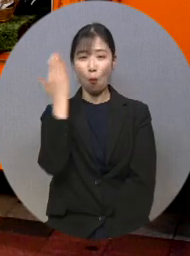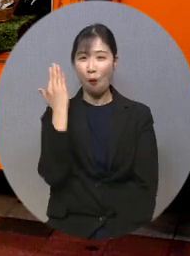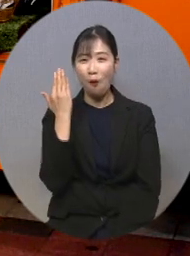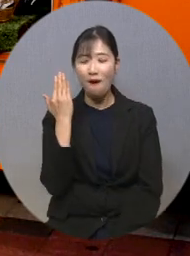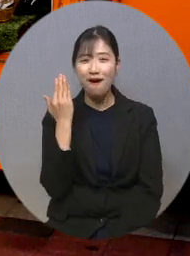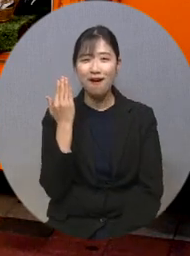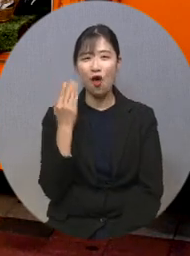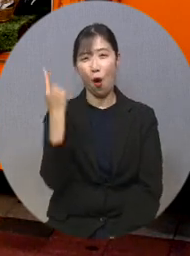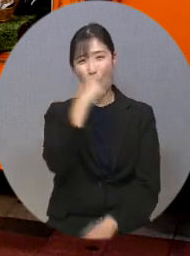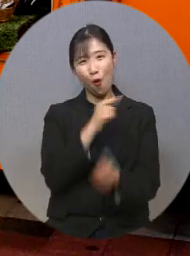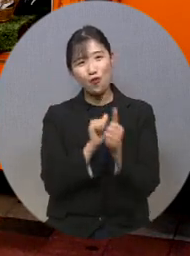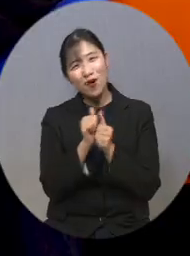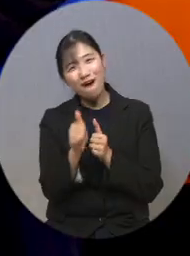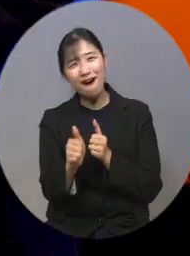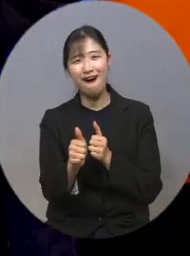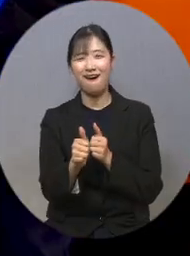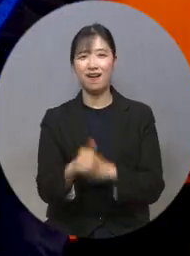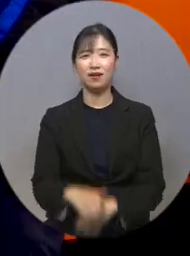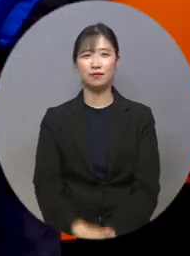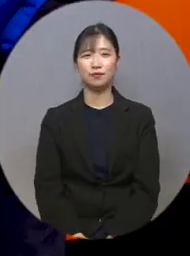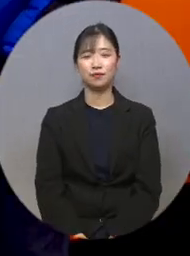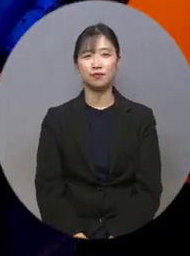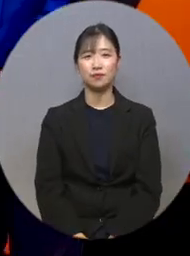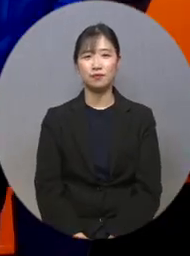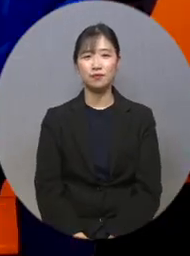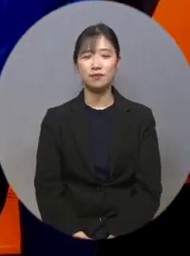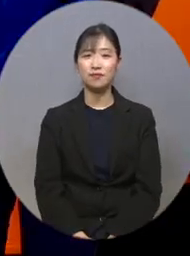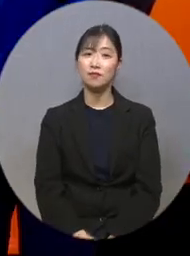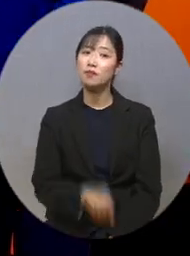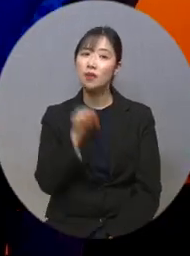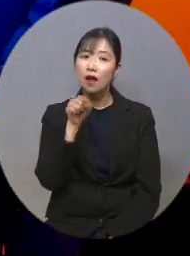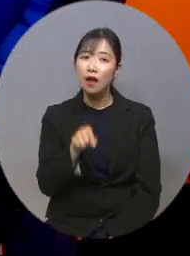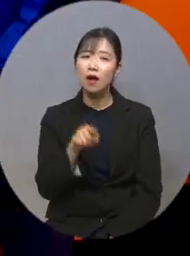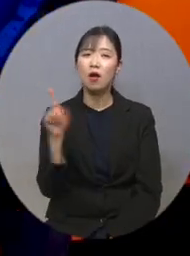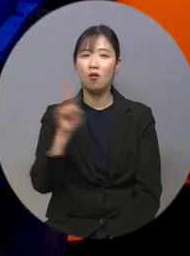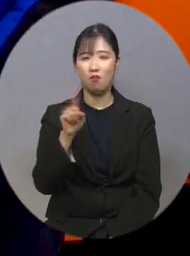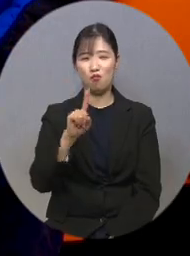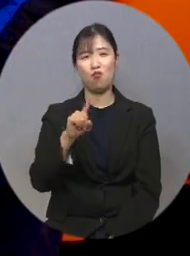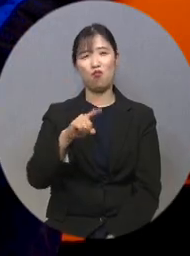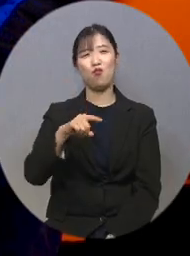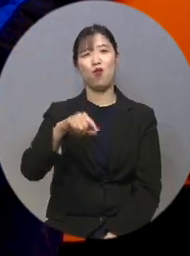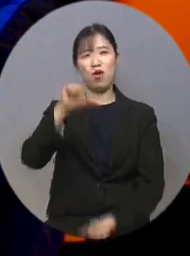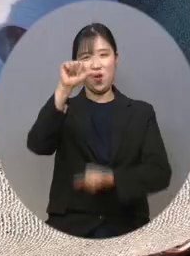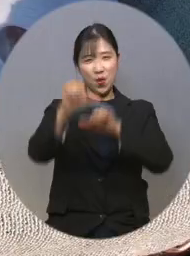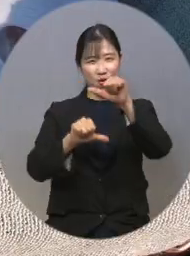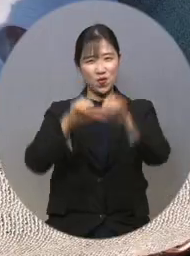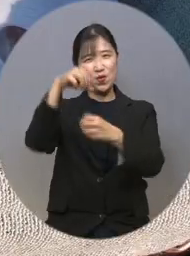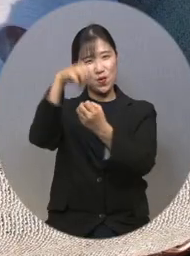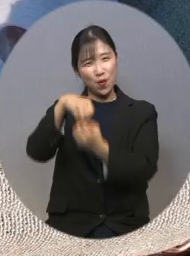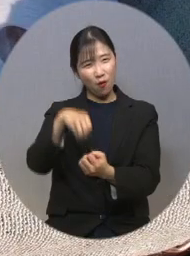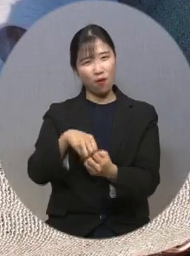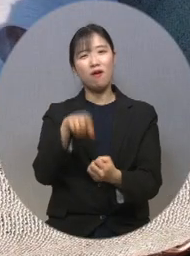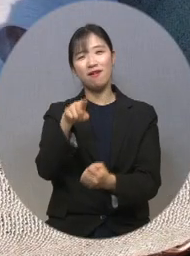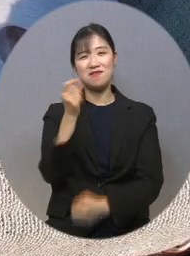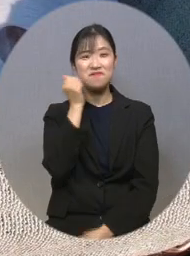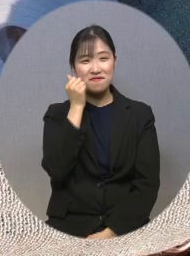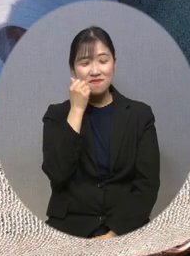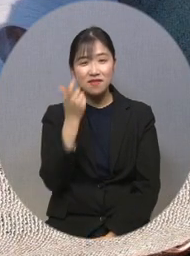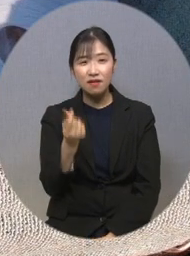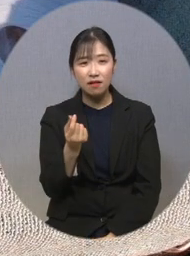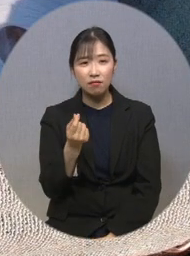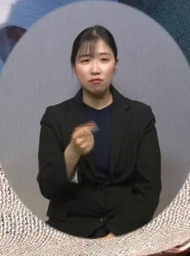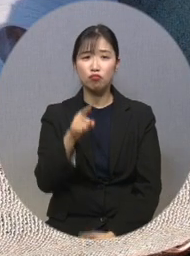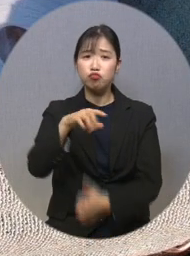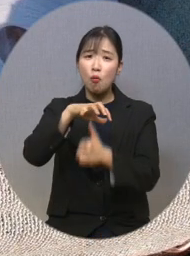젊어. 야. 잘생겼어 그거. 야. 이게 바로 2대째 내려오고 있는 버섯 스낵. 자, 이게